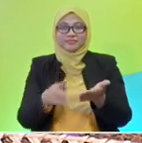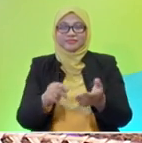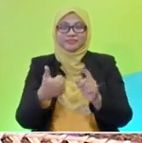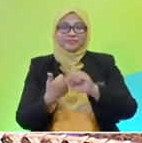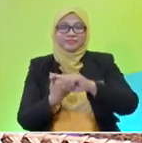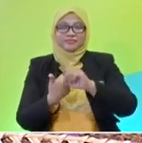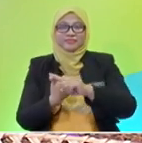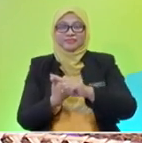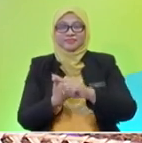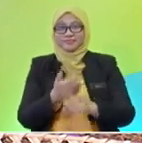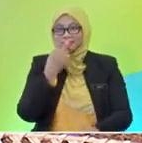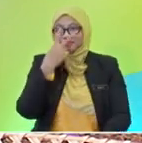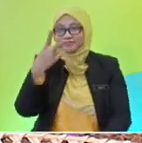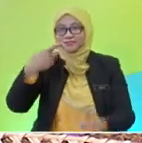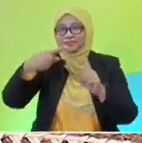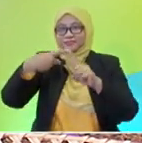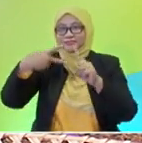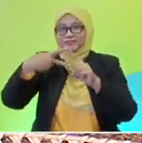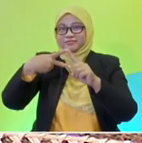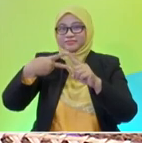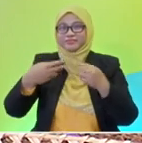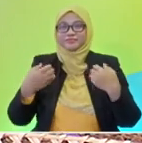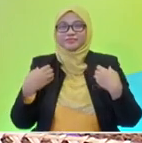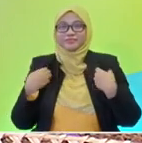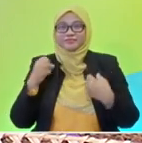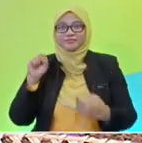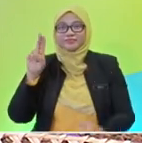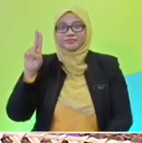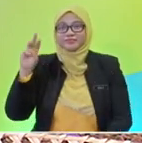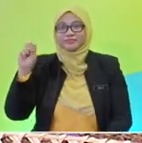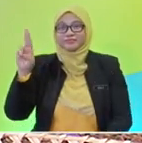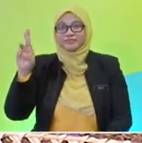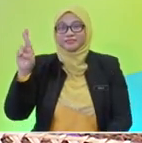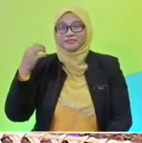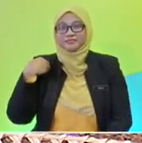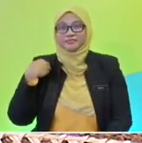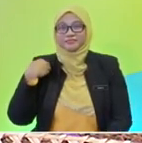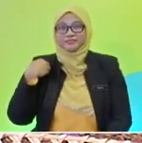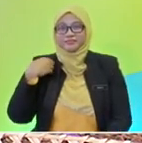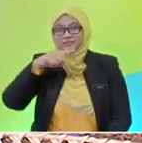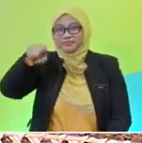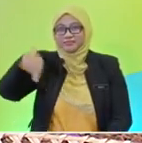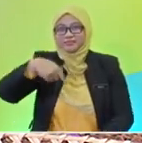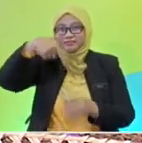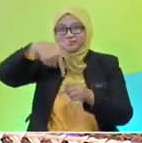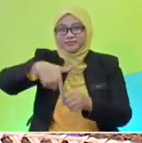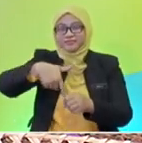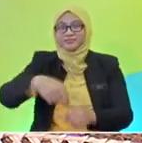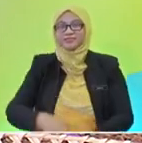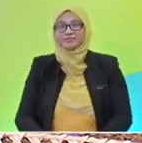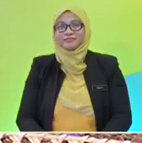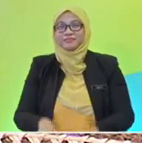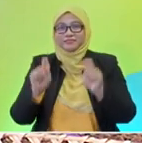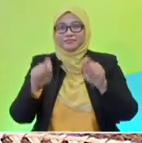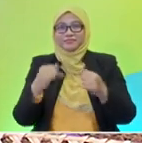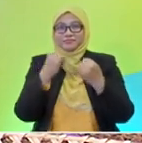sini pembayangnya adalah ada sumur, ada perigi. Ya. Maka maksudnya harus berakhir dengan gi di sini, cikgu.